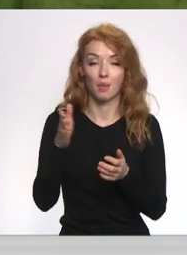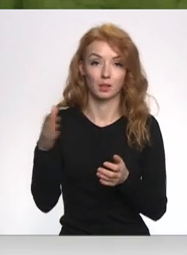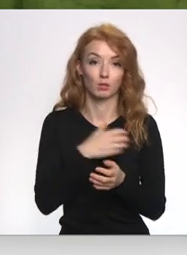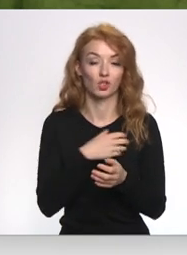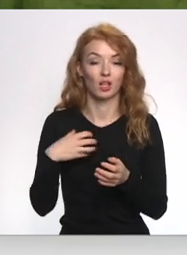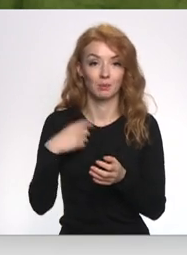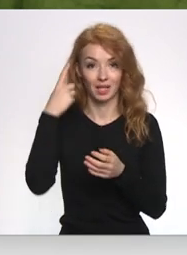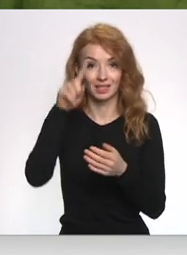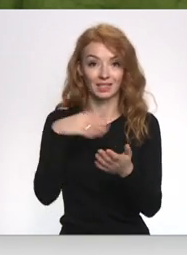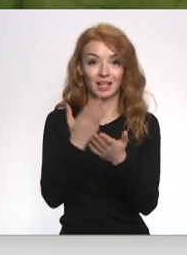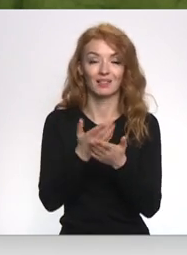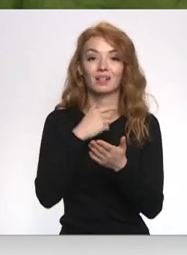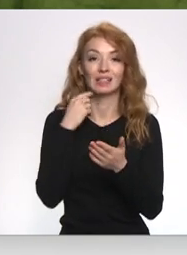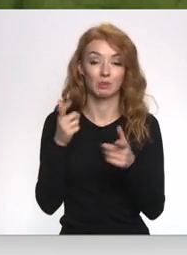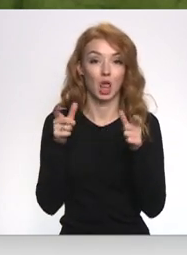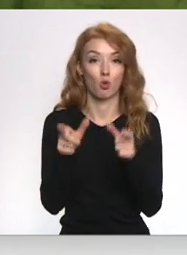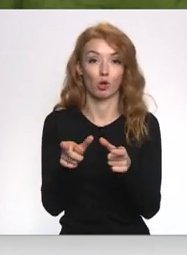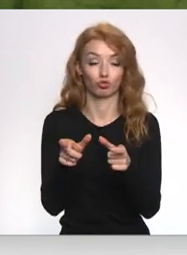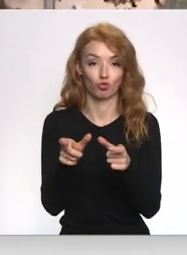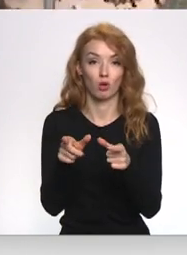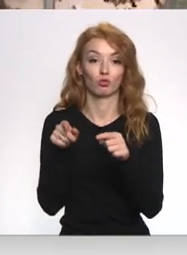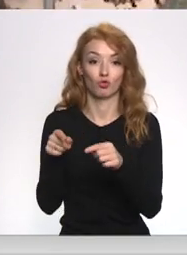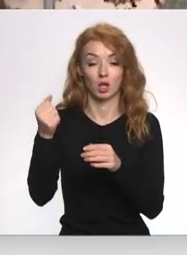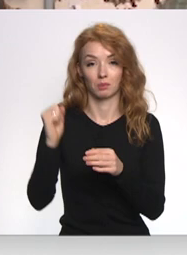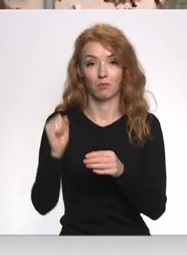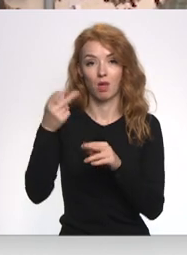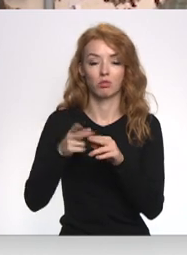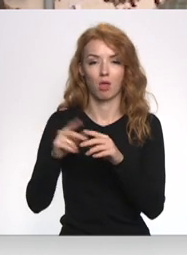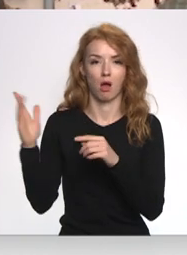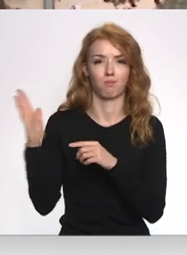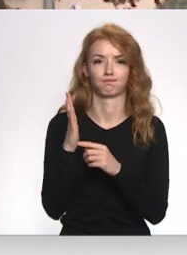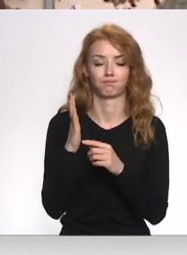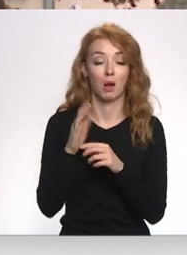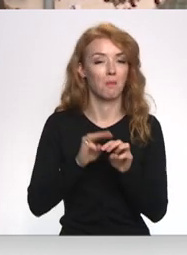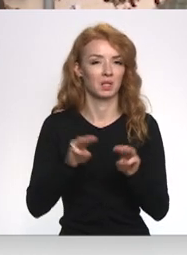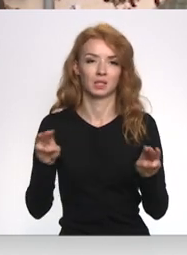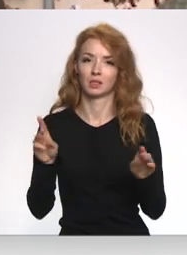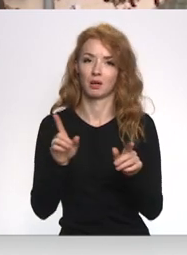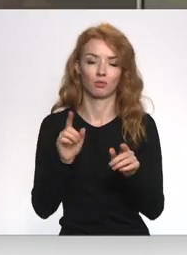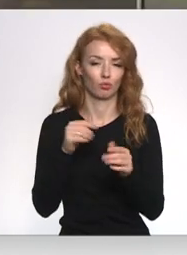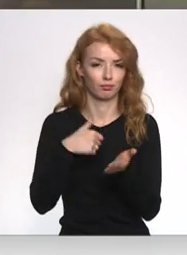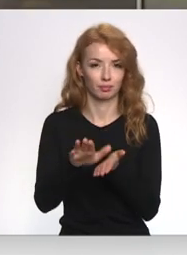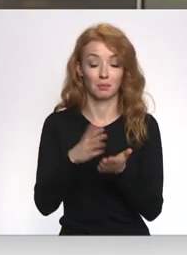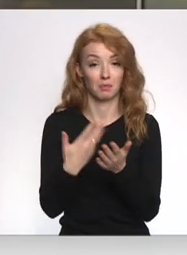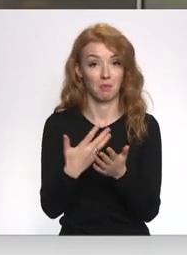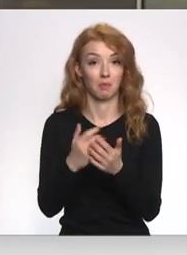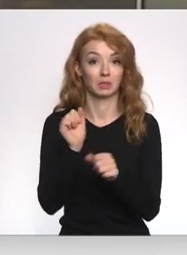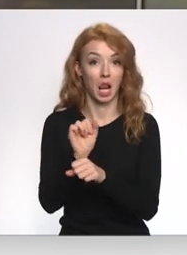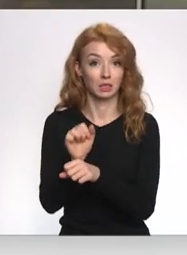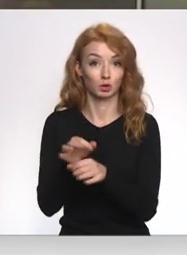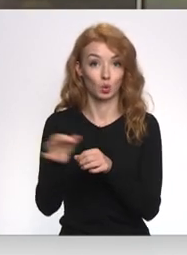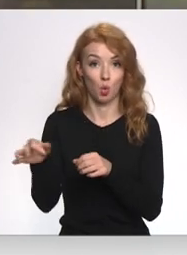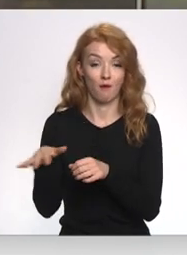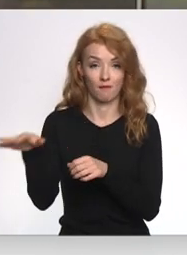ja viņa grib ierobežot šīs azartspēles, tiek slāpēta. Ministrijā gan tam nepiekrīt uzsverot, ka, piemēram, Salaspils novads